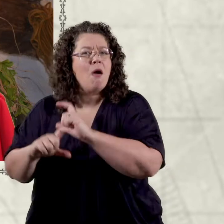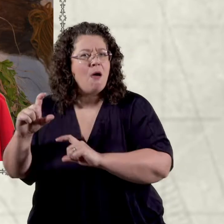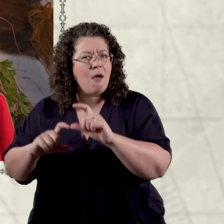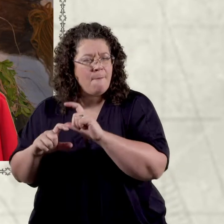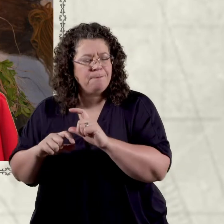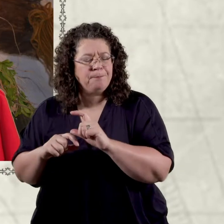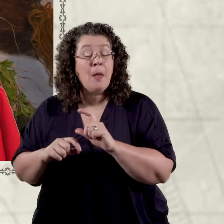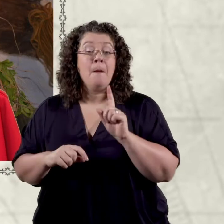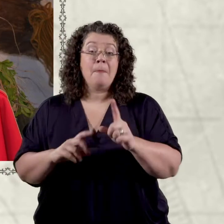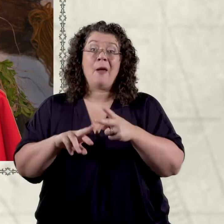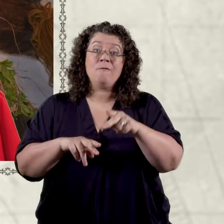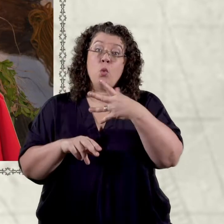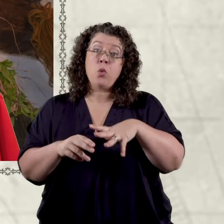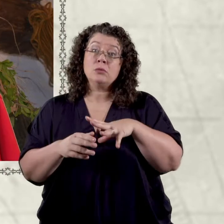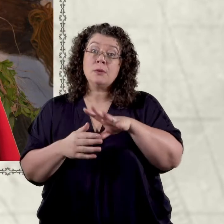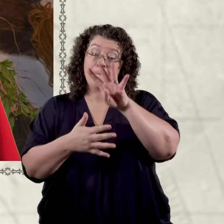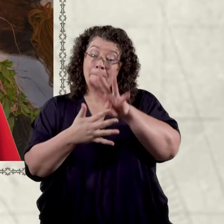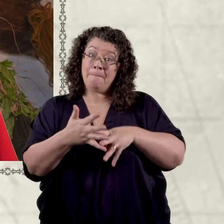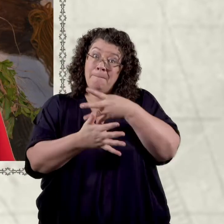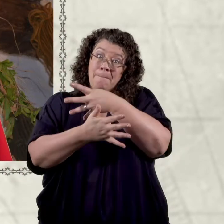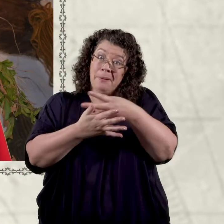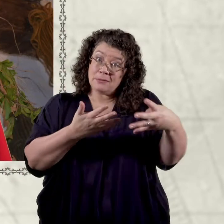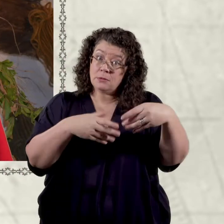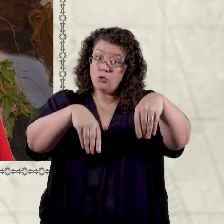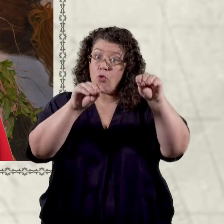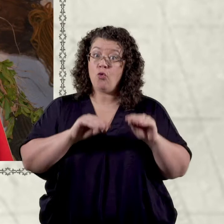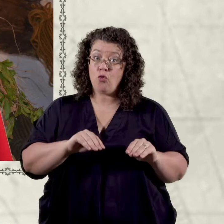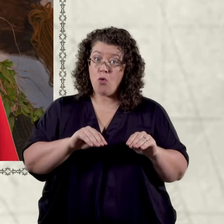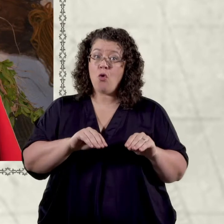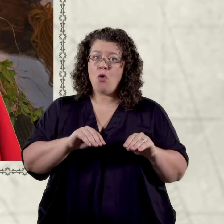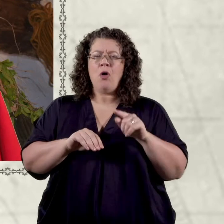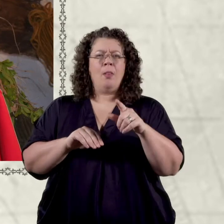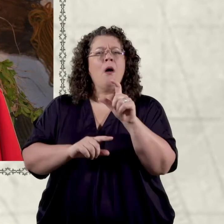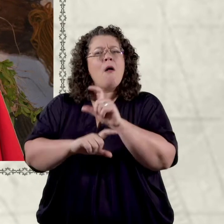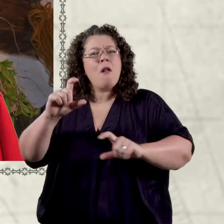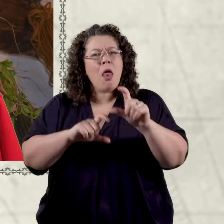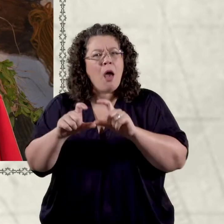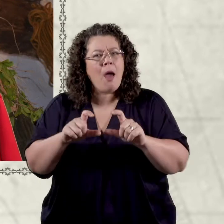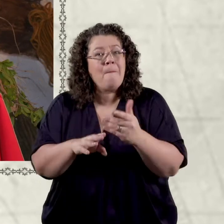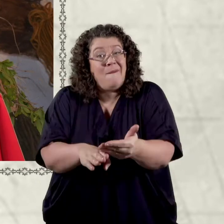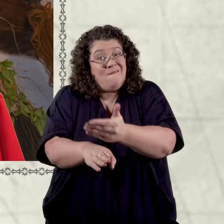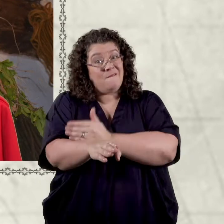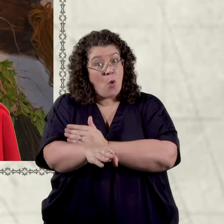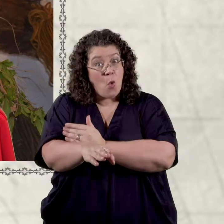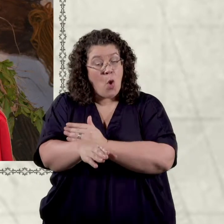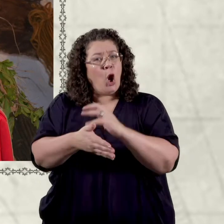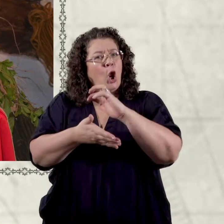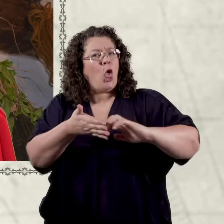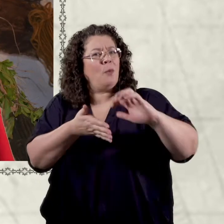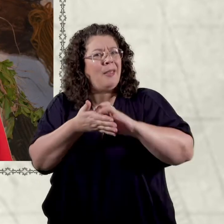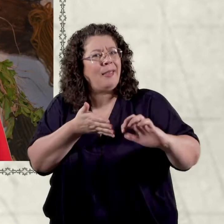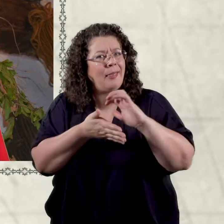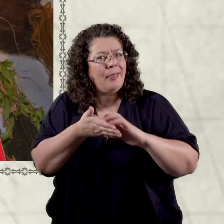rych chi'n ei liwio cyn iddo gael ei gribo, cyn iddo fe droi mewn i edafedd. A dyna